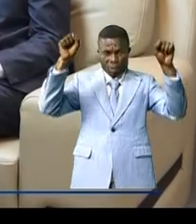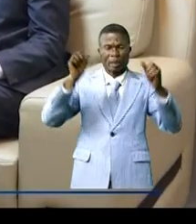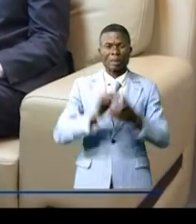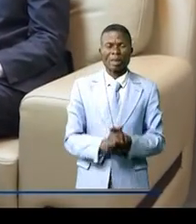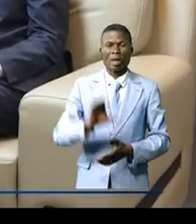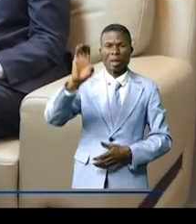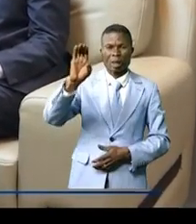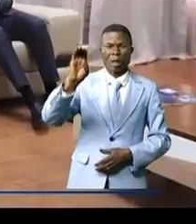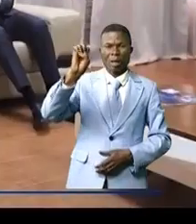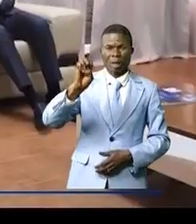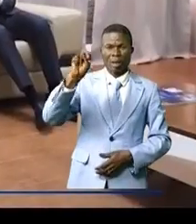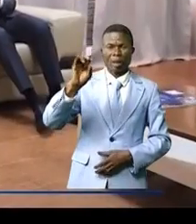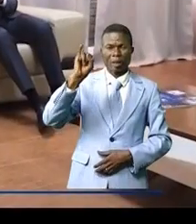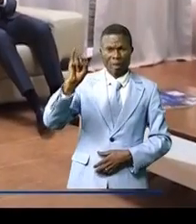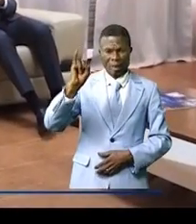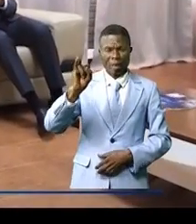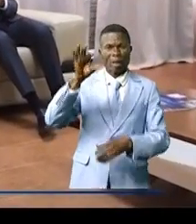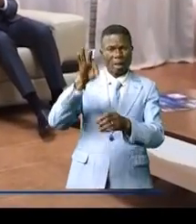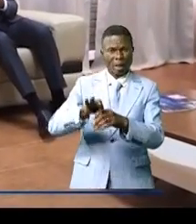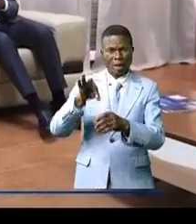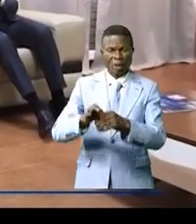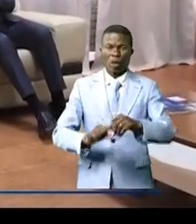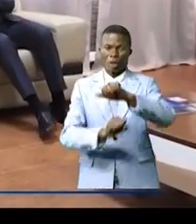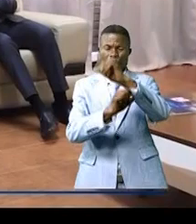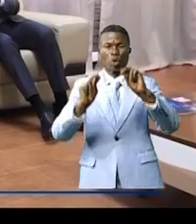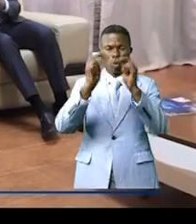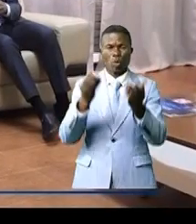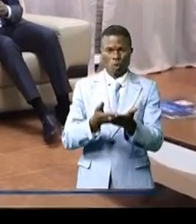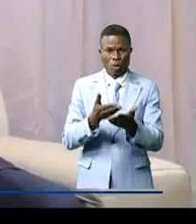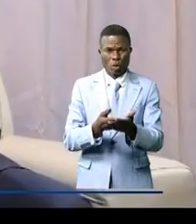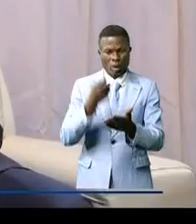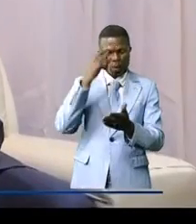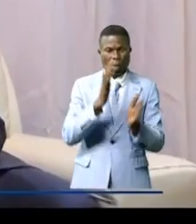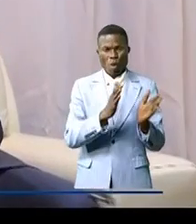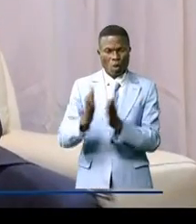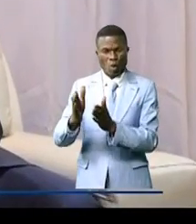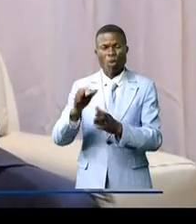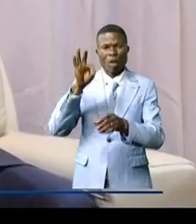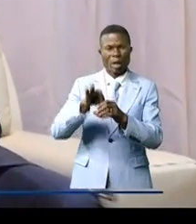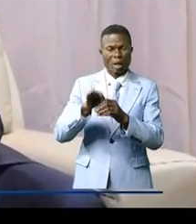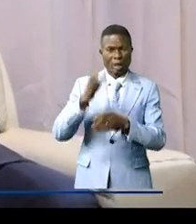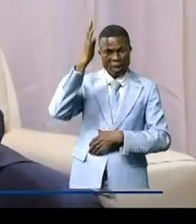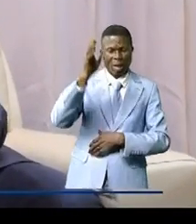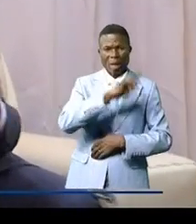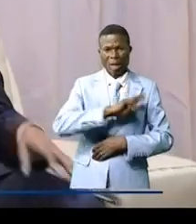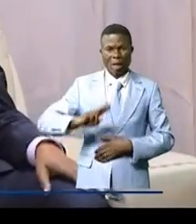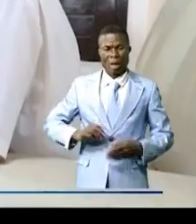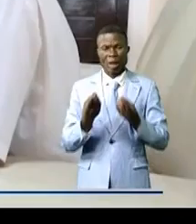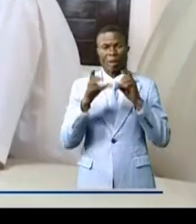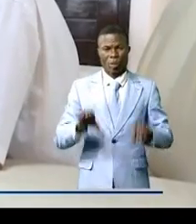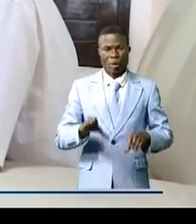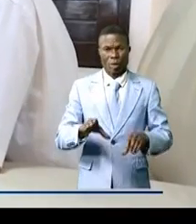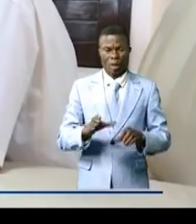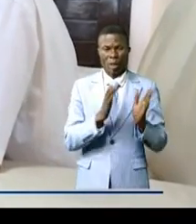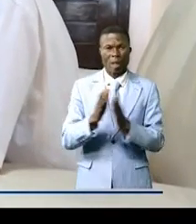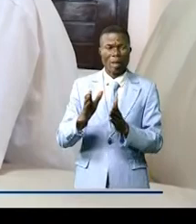électorale, Denis Kadima Kazadi, donné des assurances du soutien de cette organisation quant au processus électoral en cours en République démocratique du Congo en